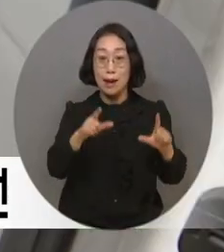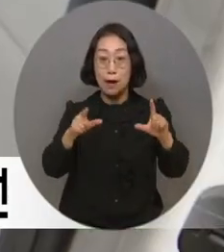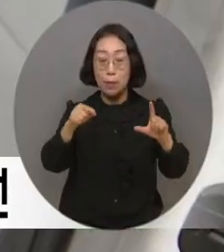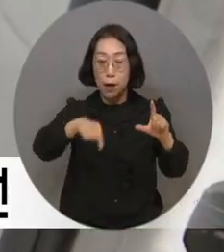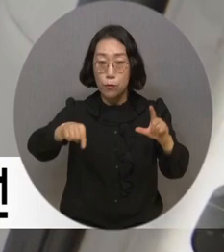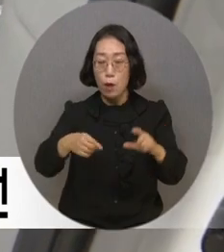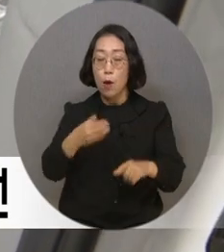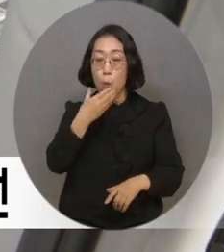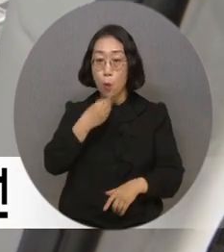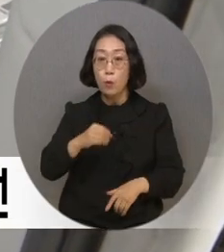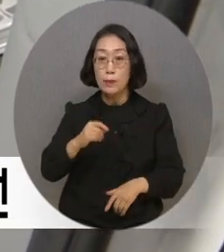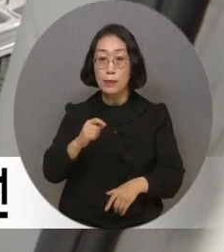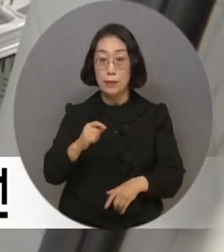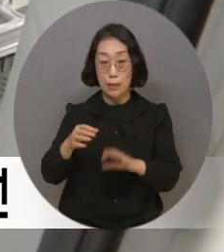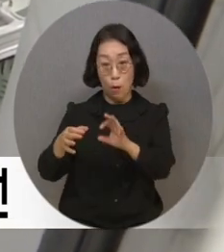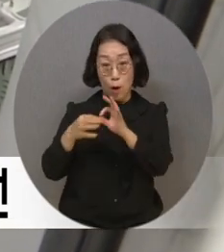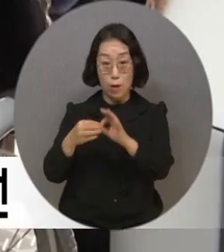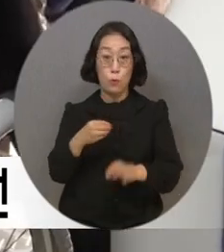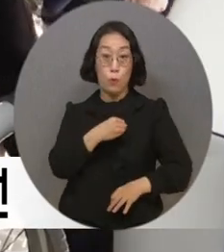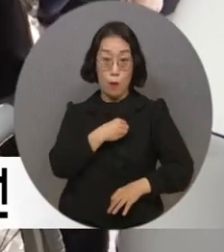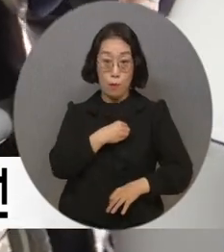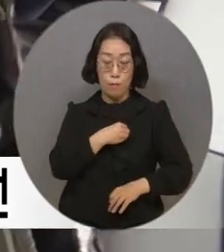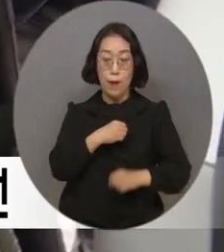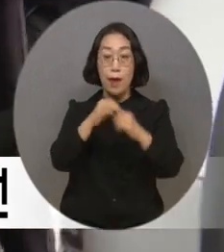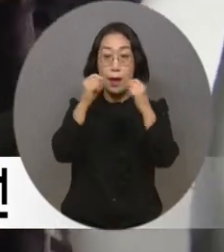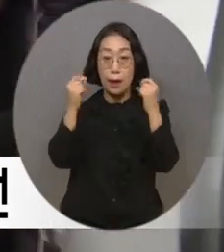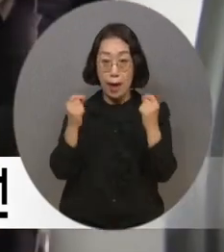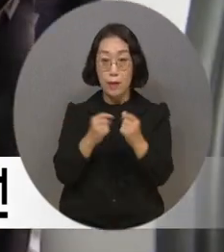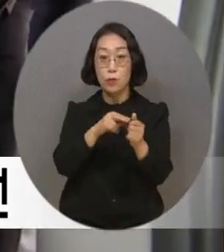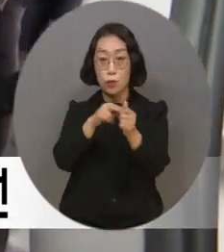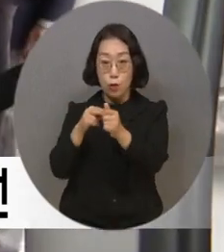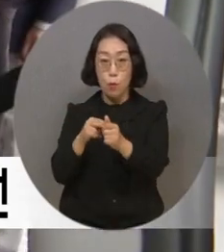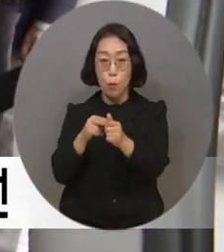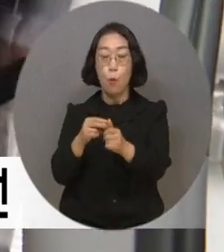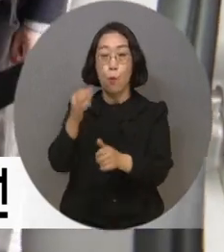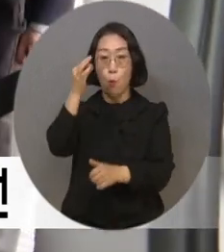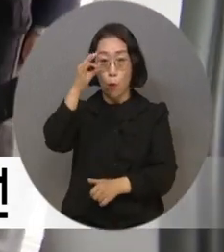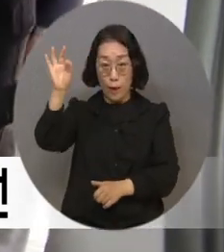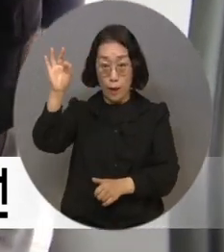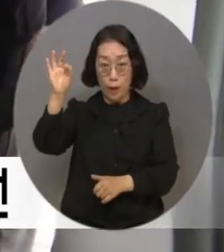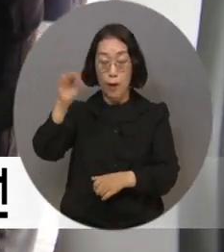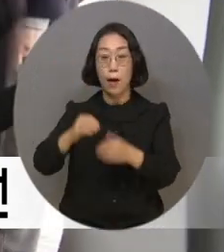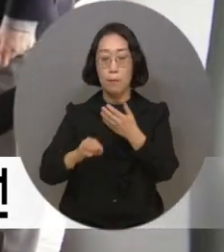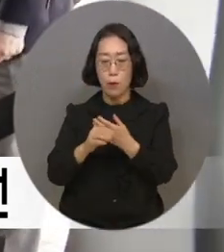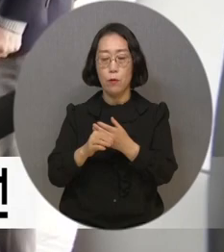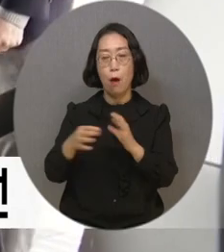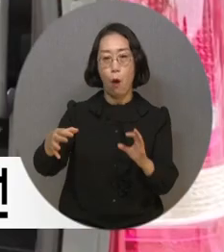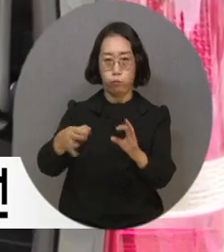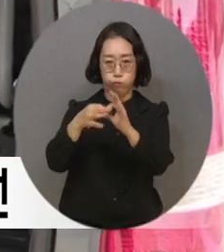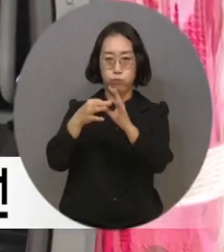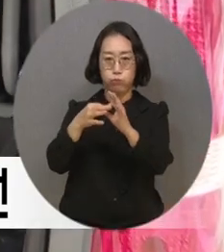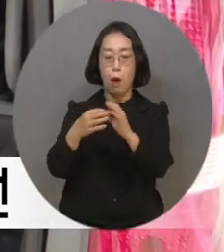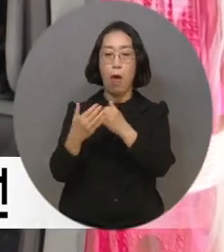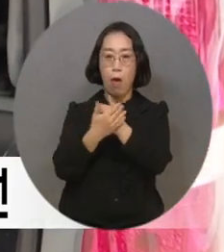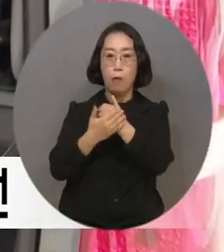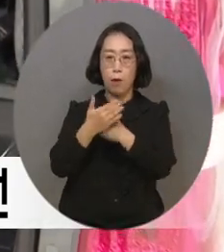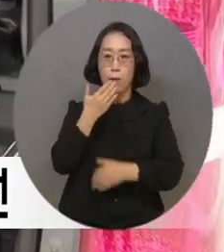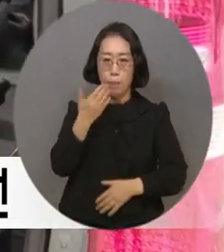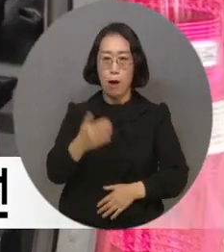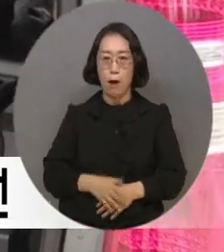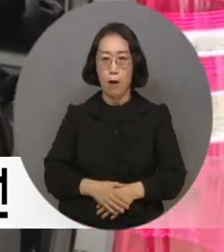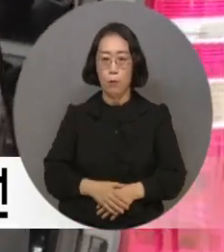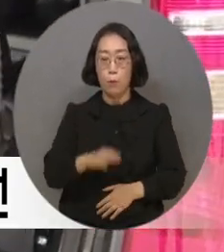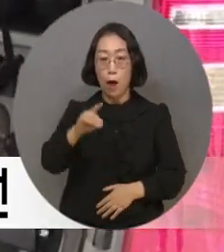장애인 복지콜 가입자 중 개인정보 제공 동의자로 완화했습니다. 이외에도 택시 업체의 장애인 바우처 택시